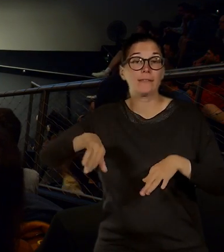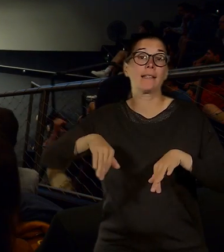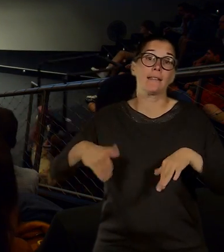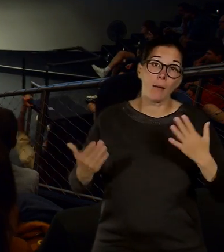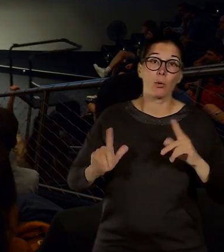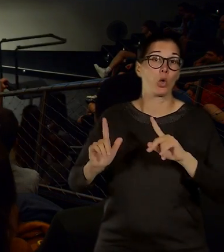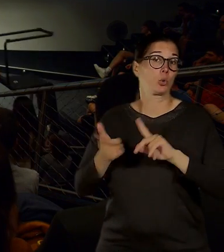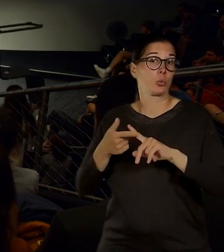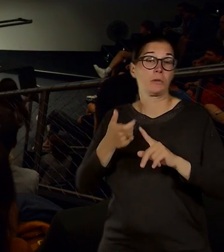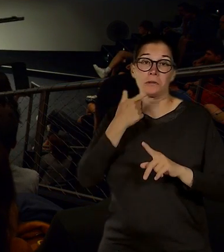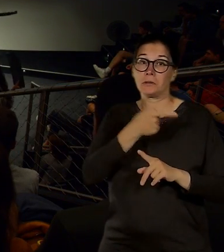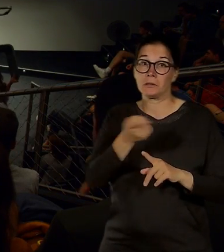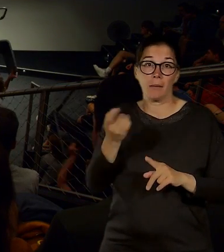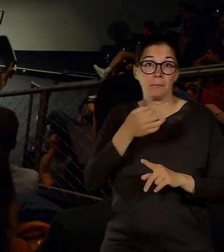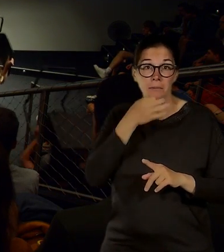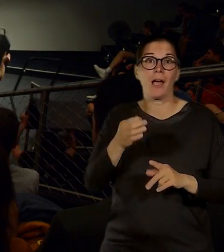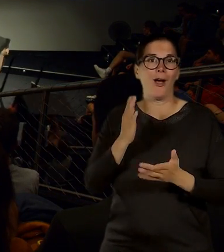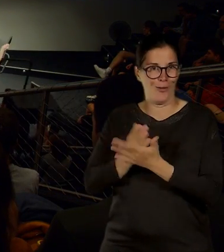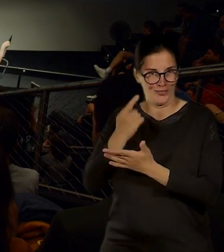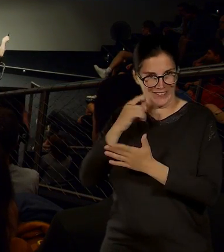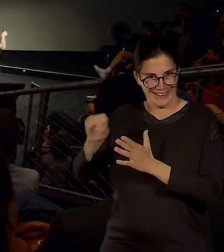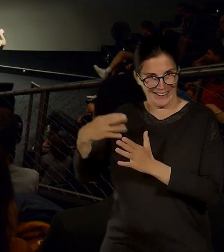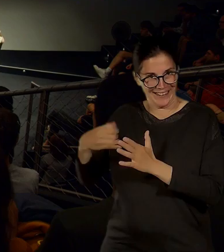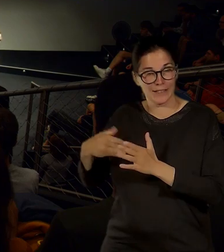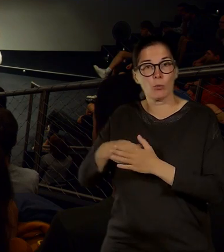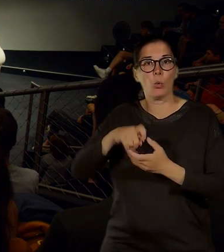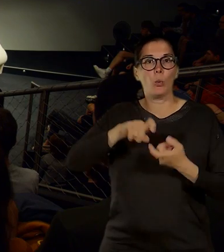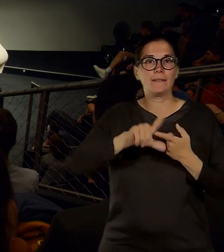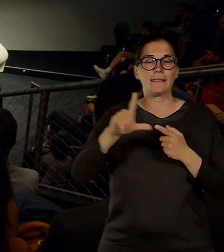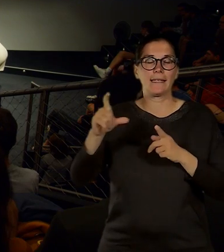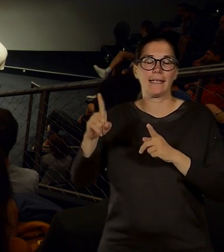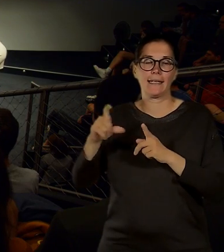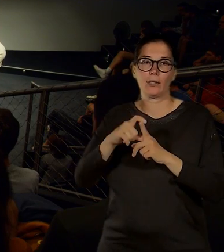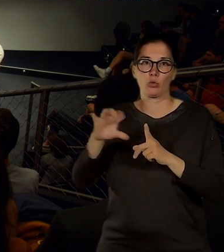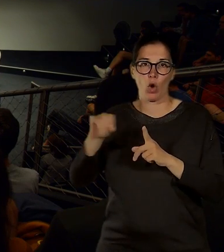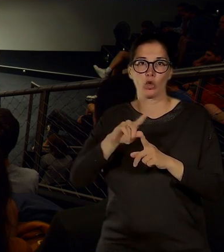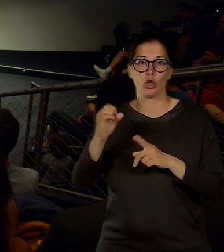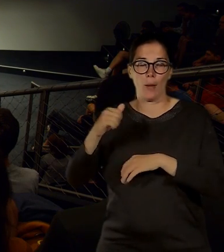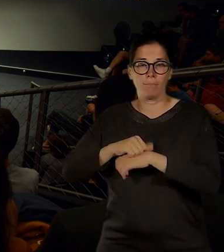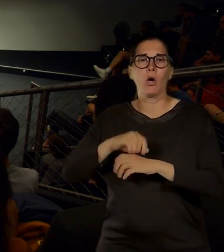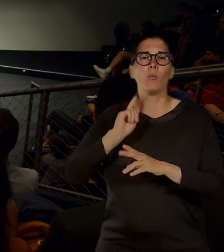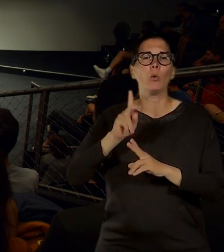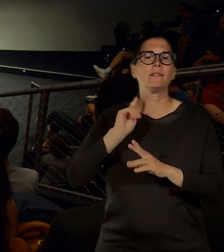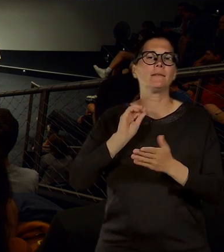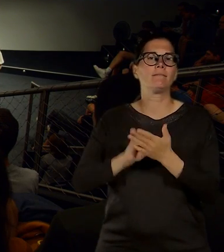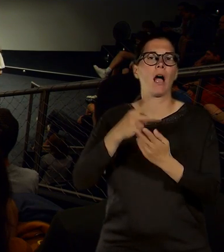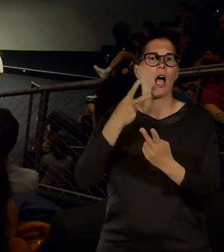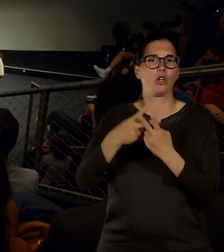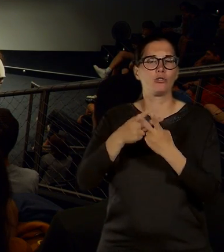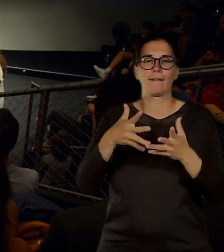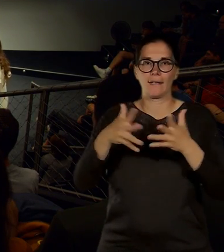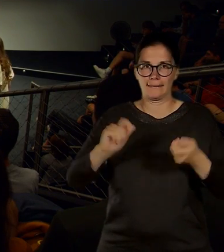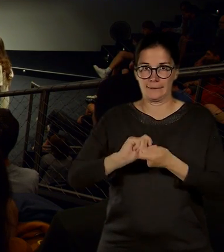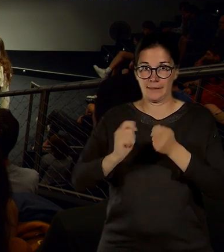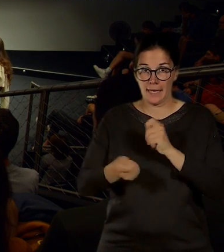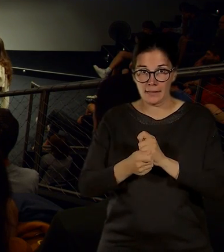jak položit dotaz, a už to taky děláte, přes slido.com pod hashtagem Velké změny,